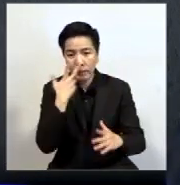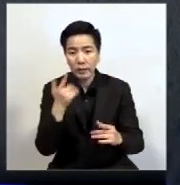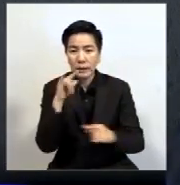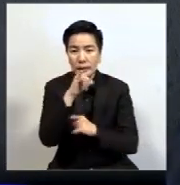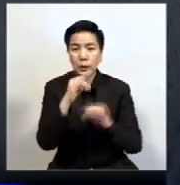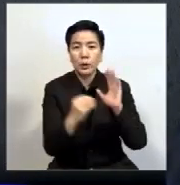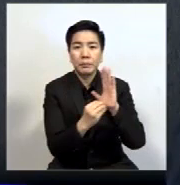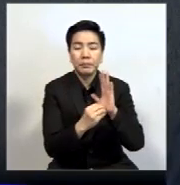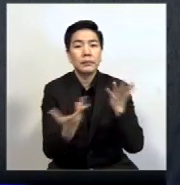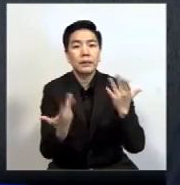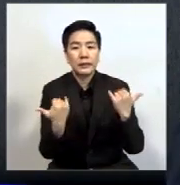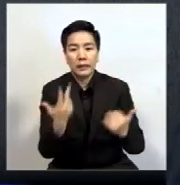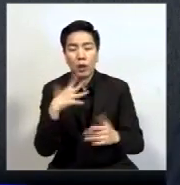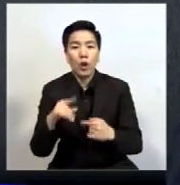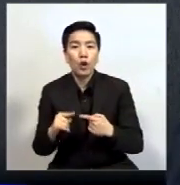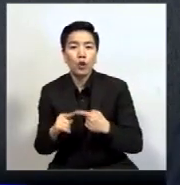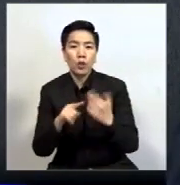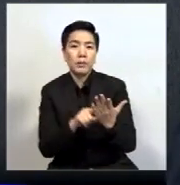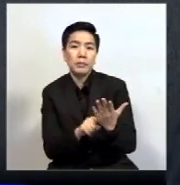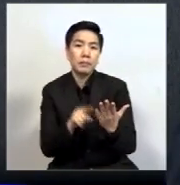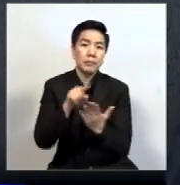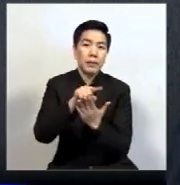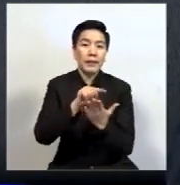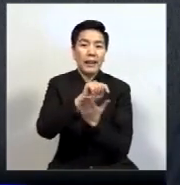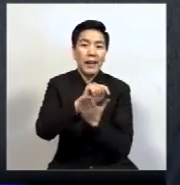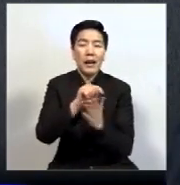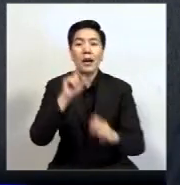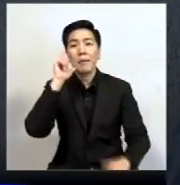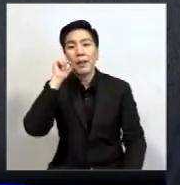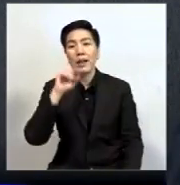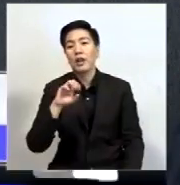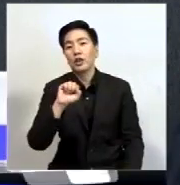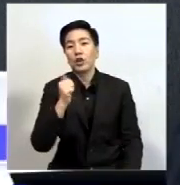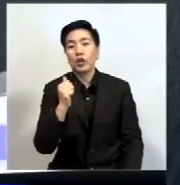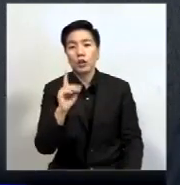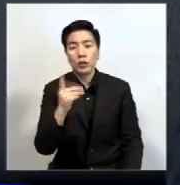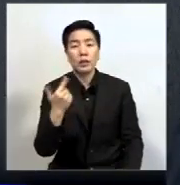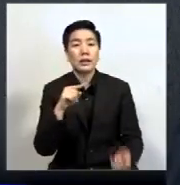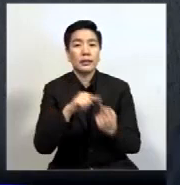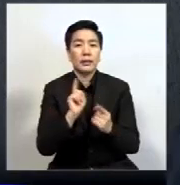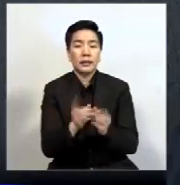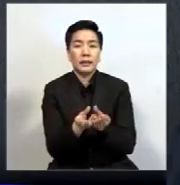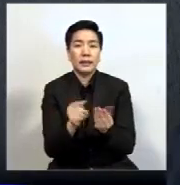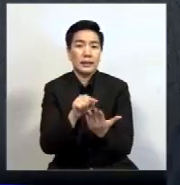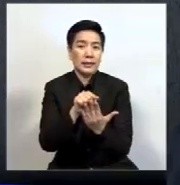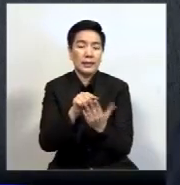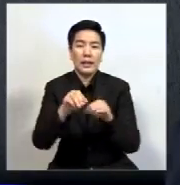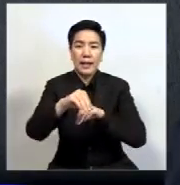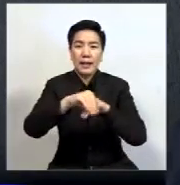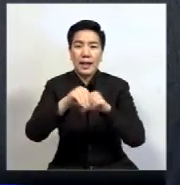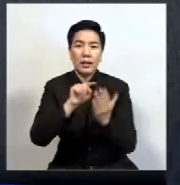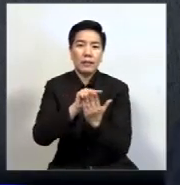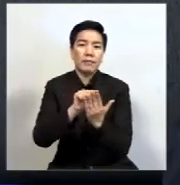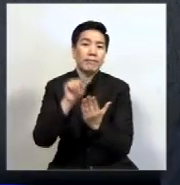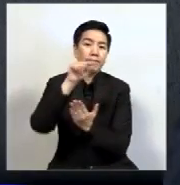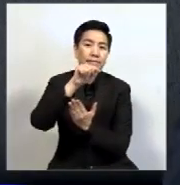ามบินดอนเมืองนะฮะแล้วก็เดินทางไปที่แม่สอดนะฮะซึ่งตรงนั้นเนี่ยก็จะเป็นพื้นที่ที่อยู่ใกล้กับฝั่งตรงข้